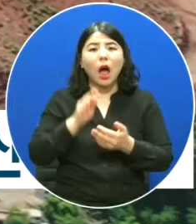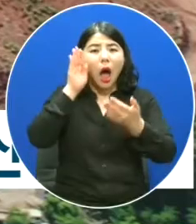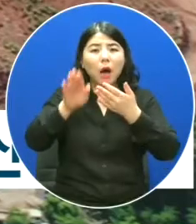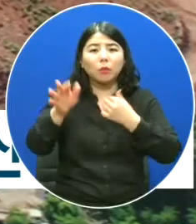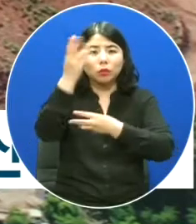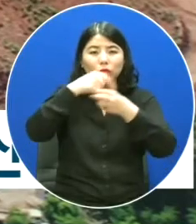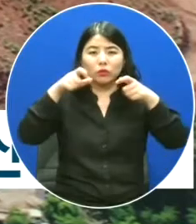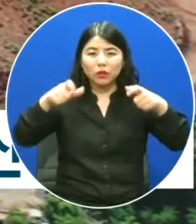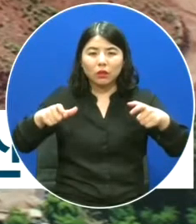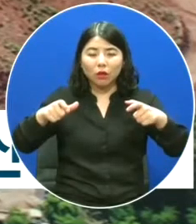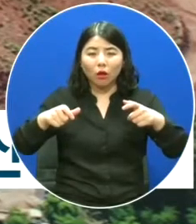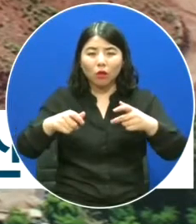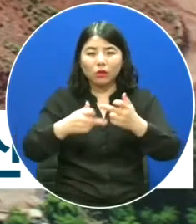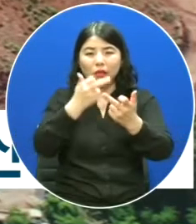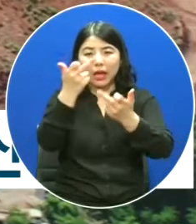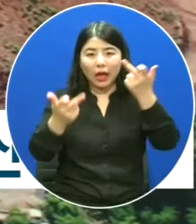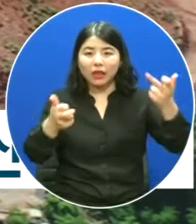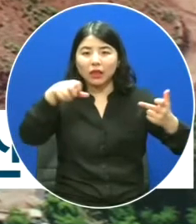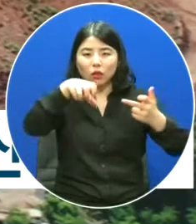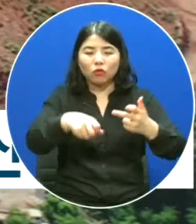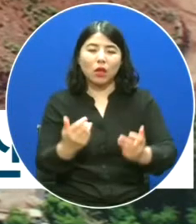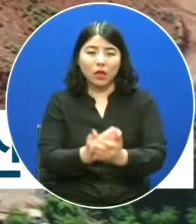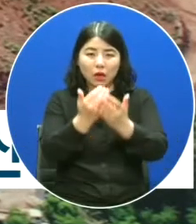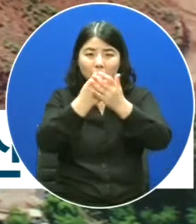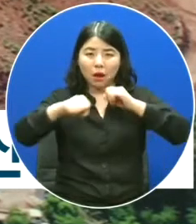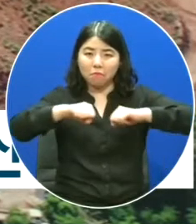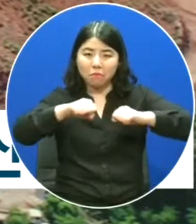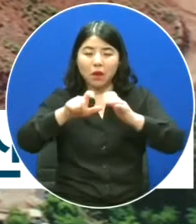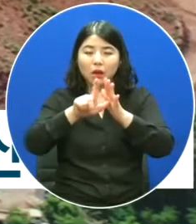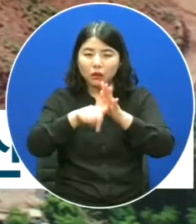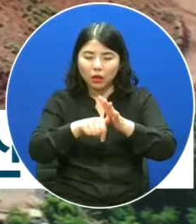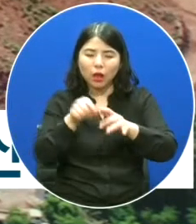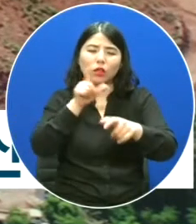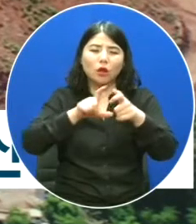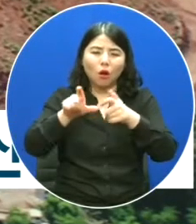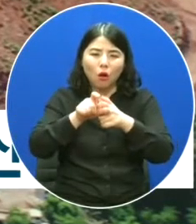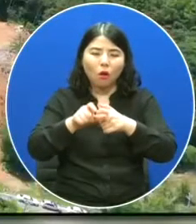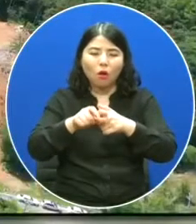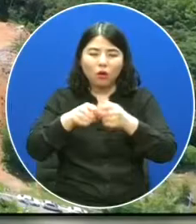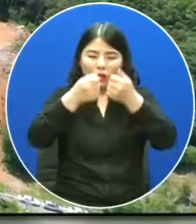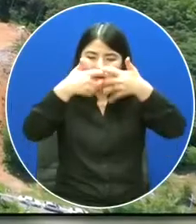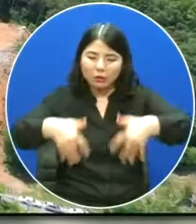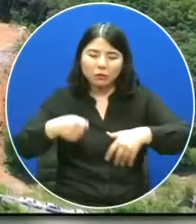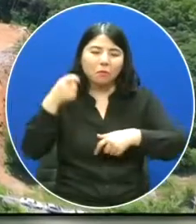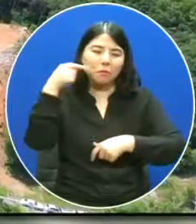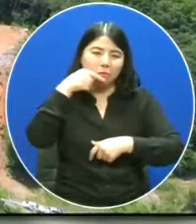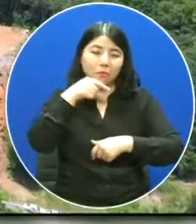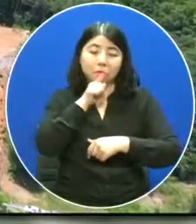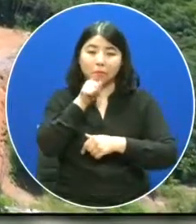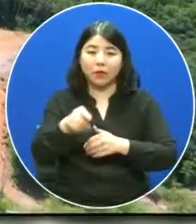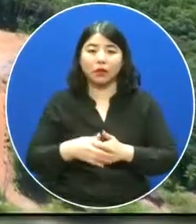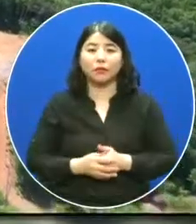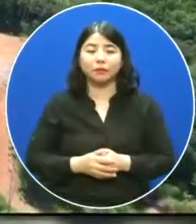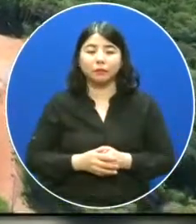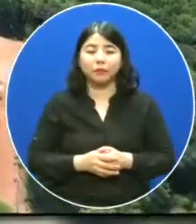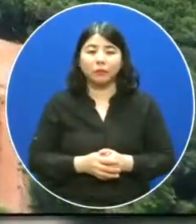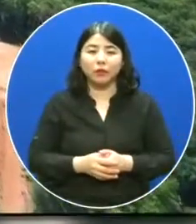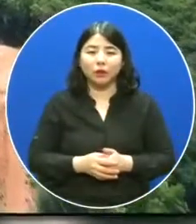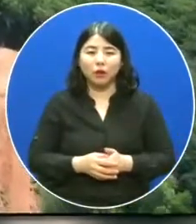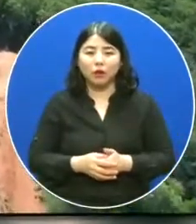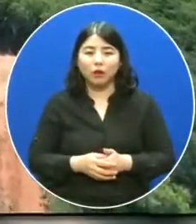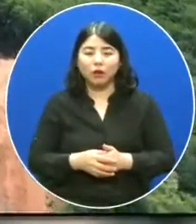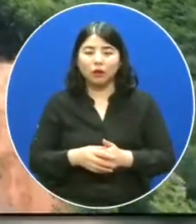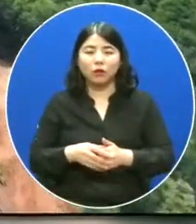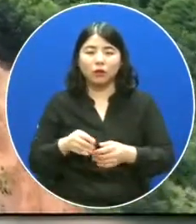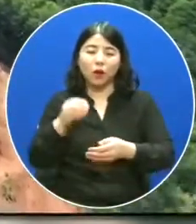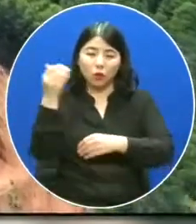앞으로 청주 지역 산지에서 개발 행위를 할 때 더욱 까다로운 기준이 적용될 전망이라는 뉴스입니다.